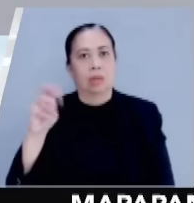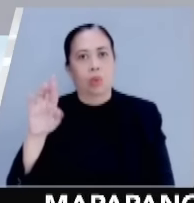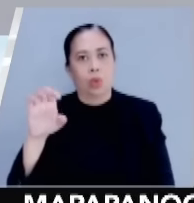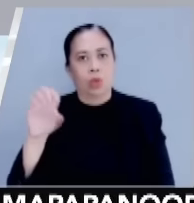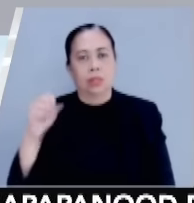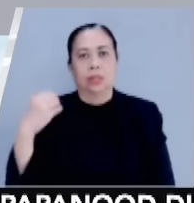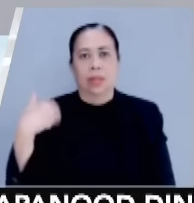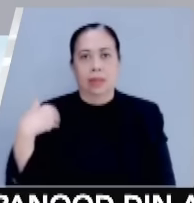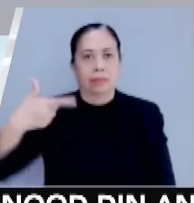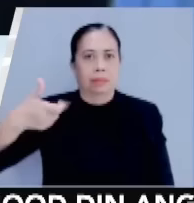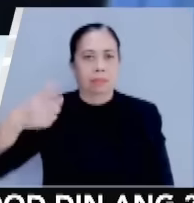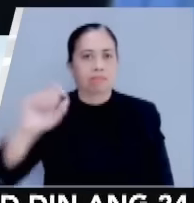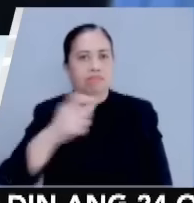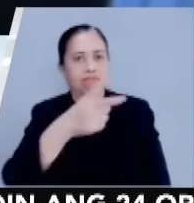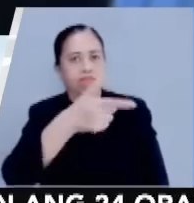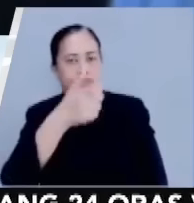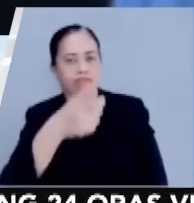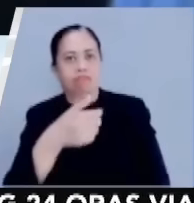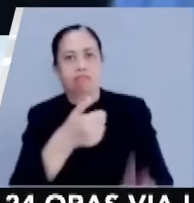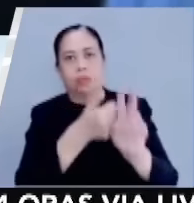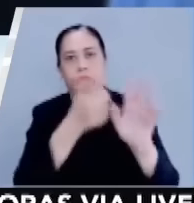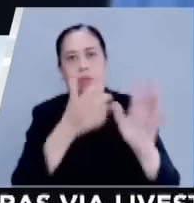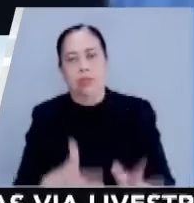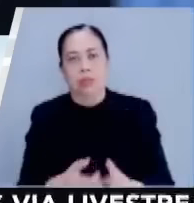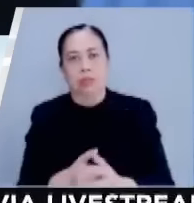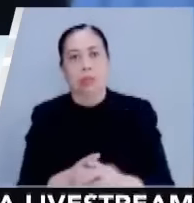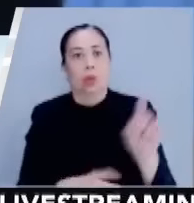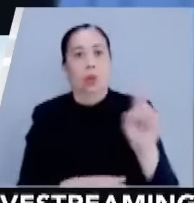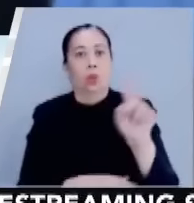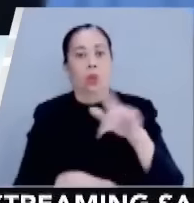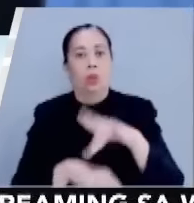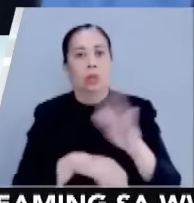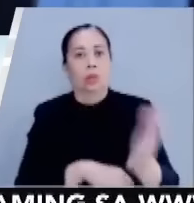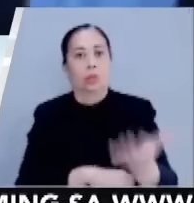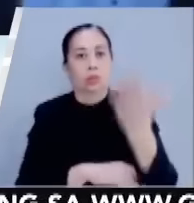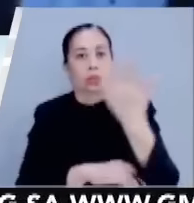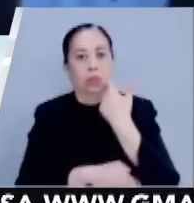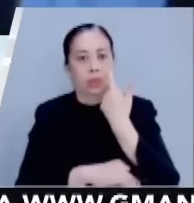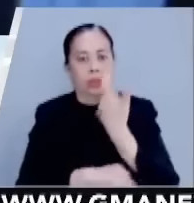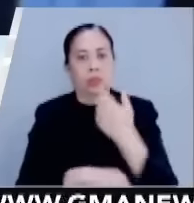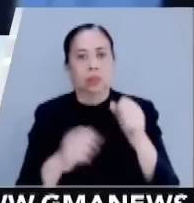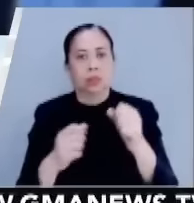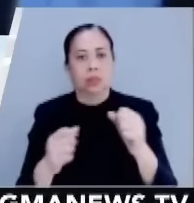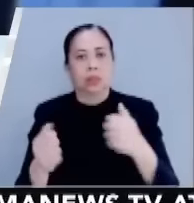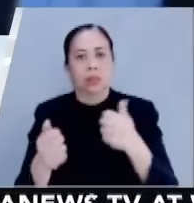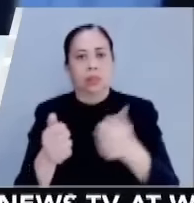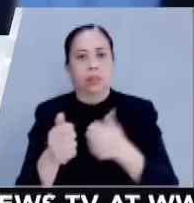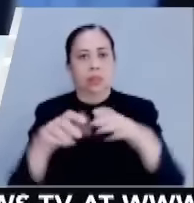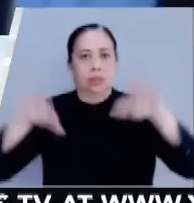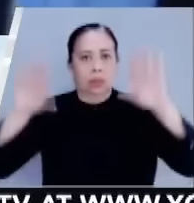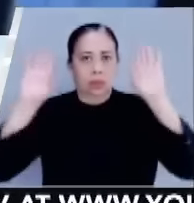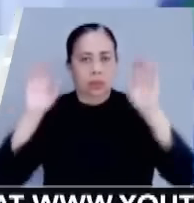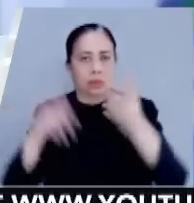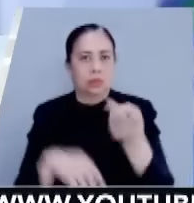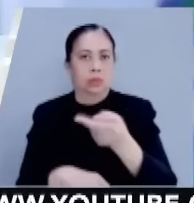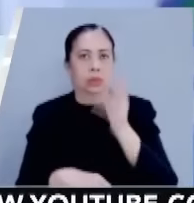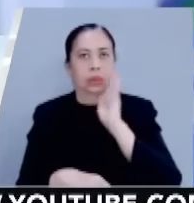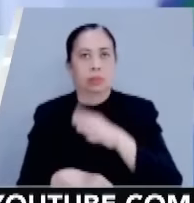at pinaputukan na yung ating victim. Pasado alauna ng madaling araw kanina nang magkasunod na sumuko ang magkapatid na